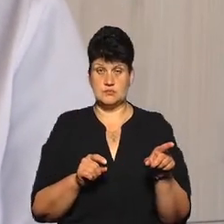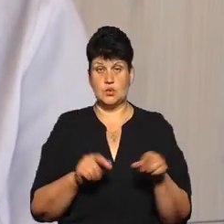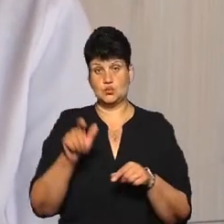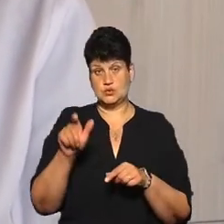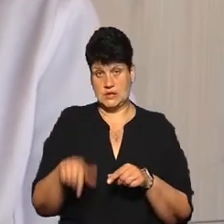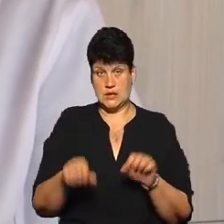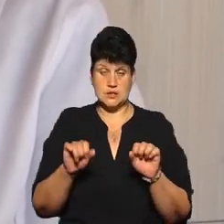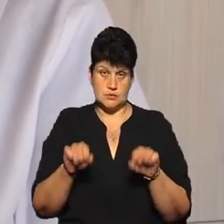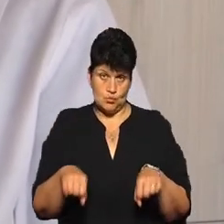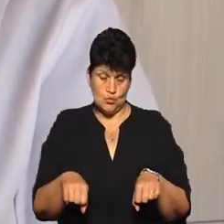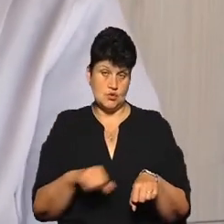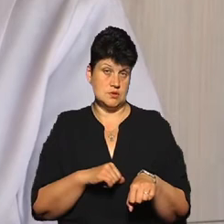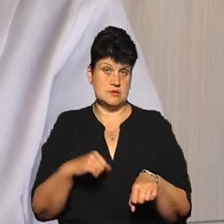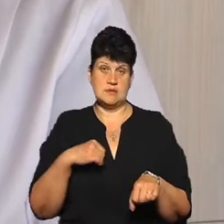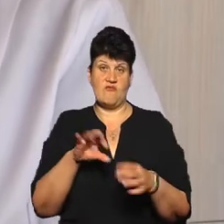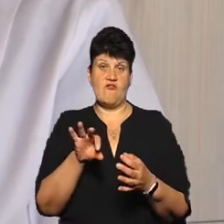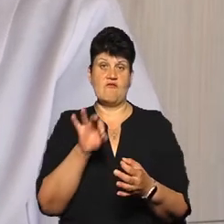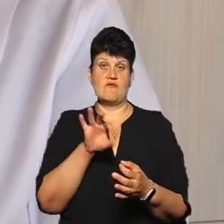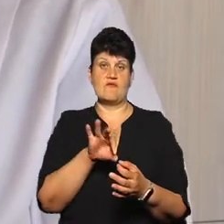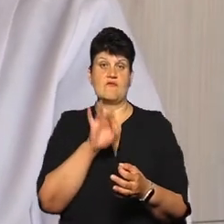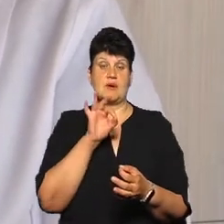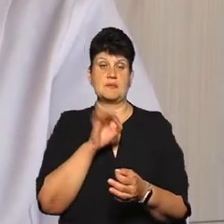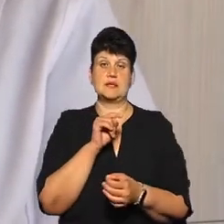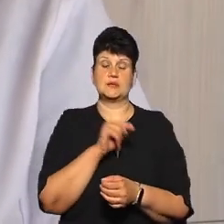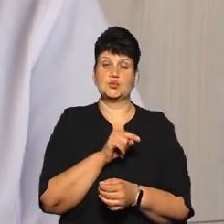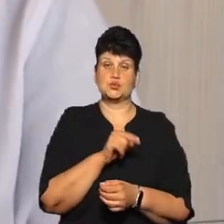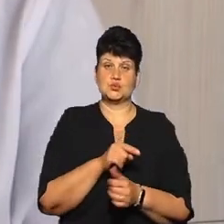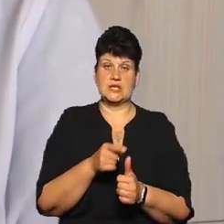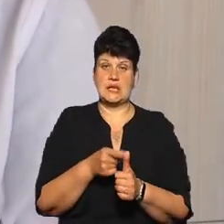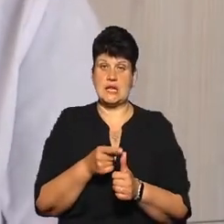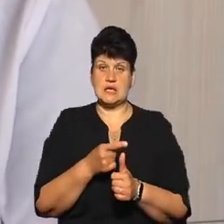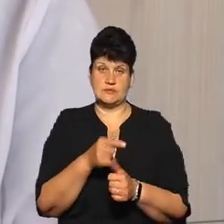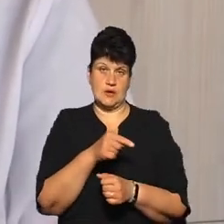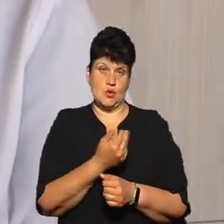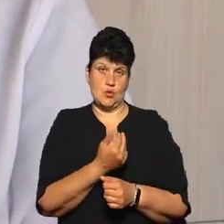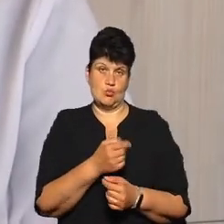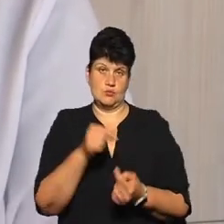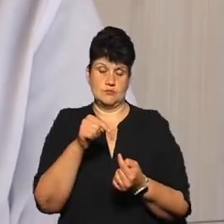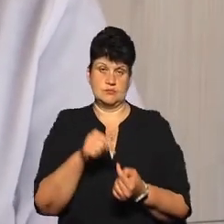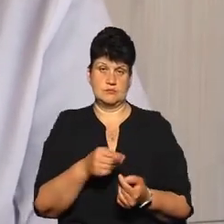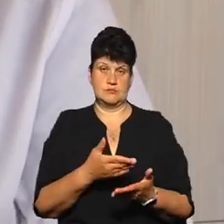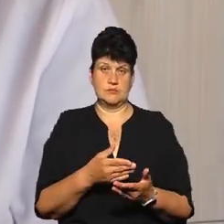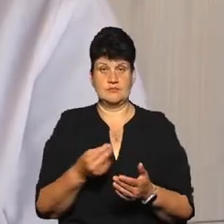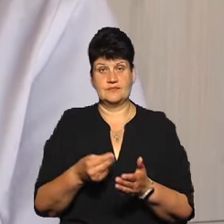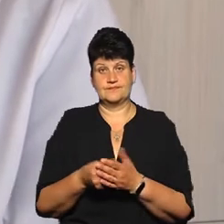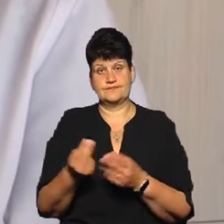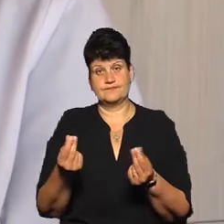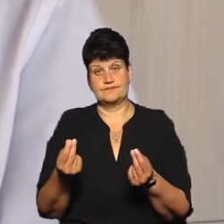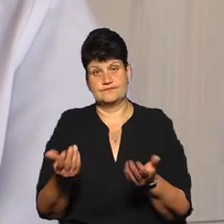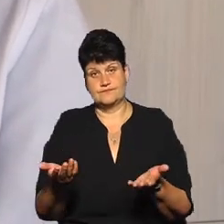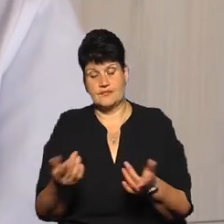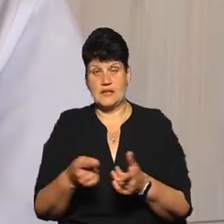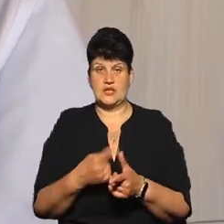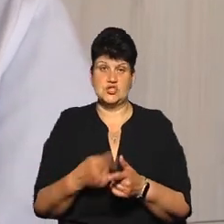пацієнт зможе собі обрати саме ту торгівельну назву, яка йому підійде чи по ціні, чи він